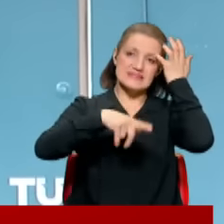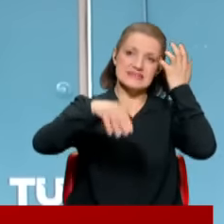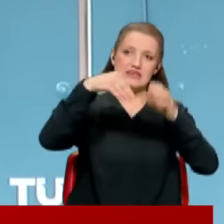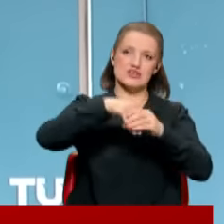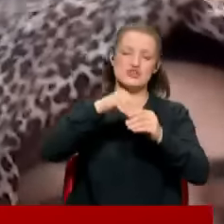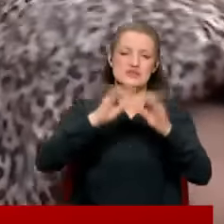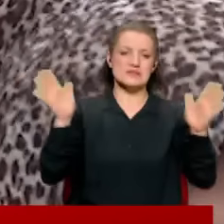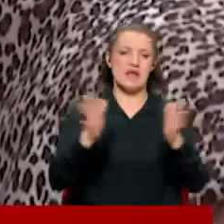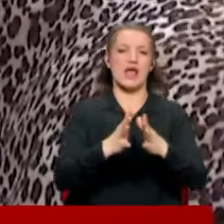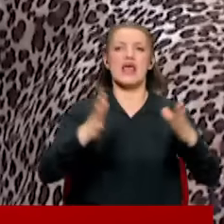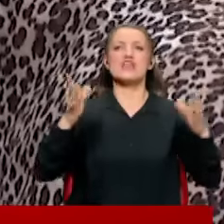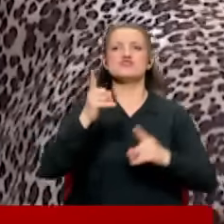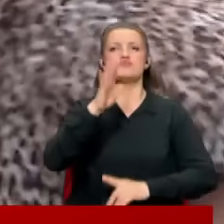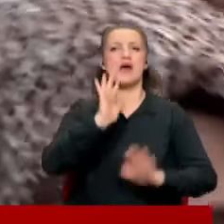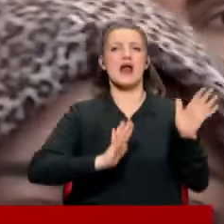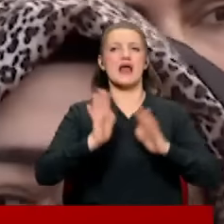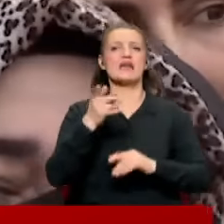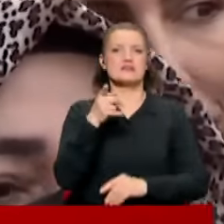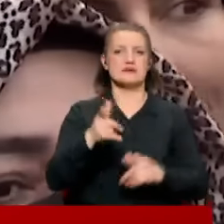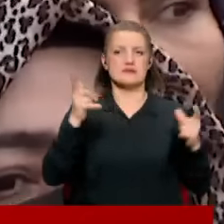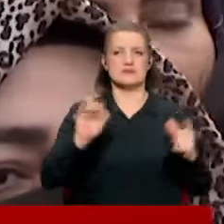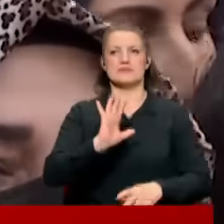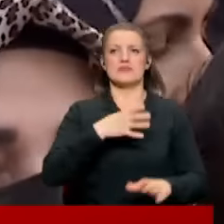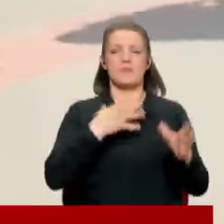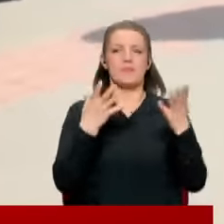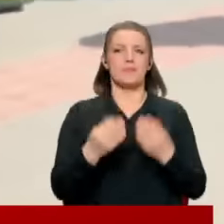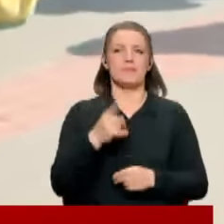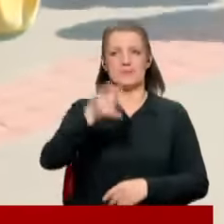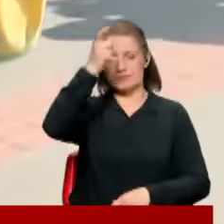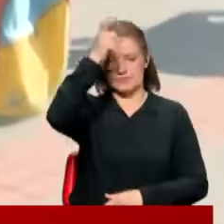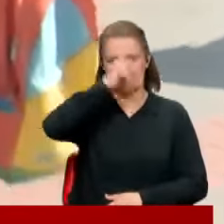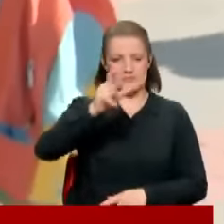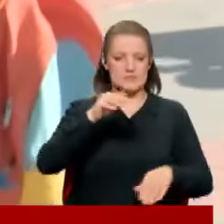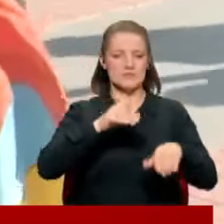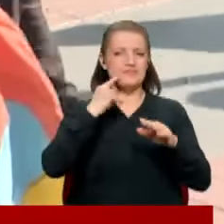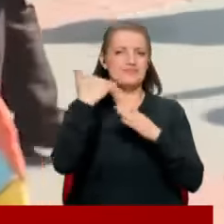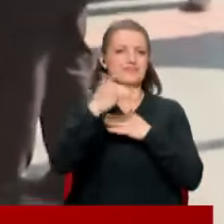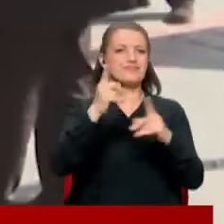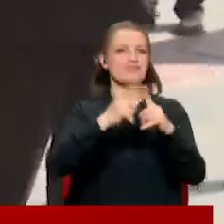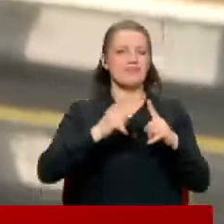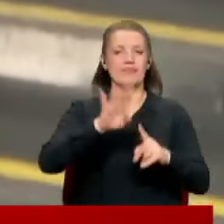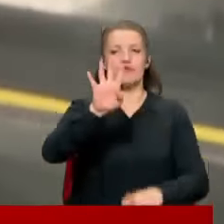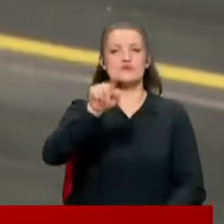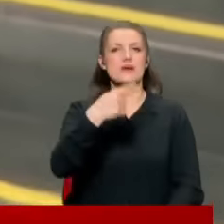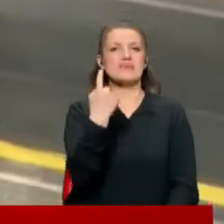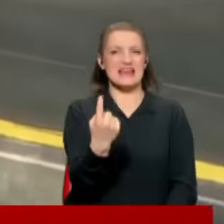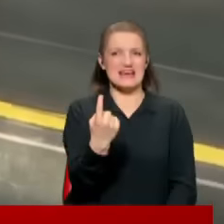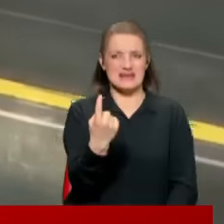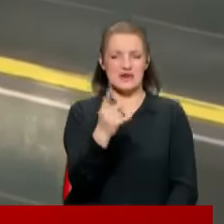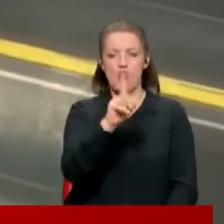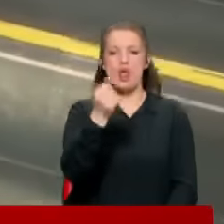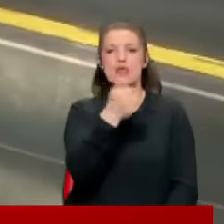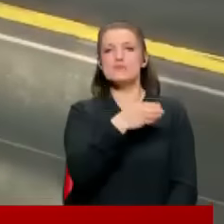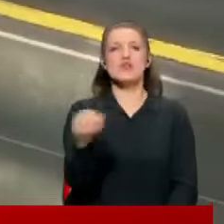için daha geniş bir hareket alanına sahip olacağız. Türkiye'deki seçmen sayısının dörtte biri kadar